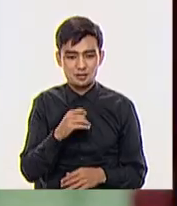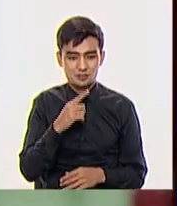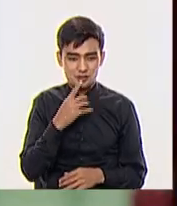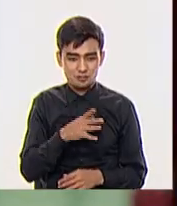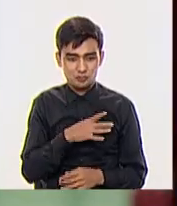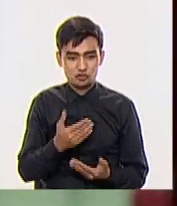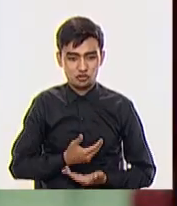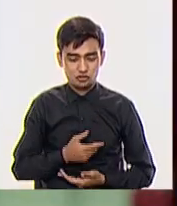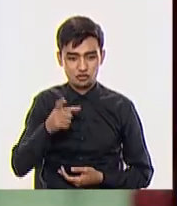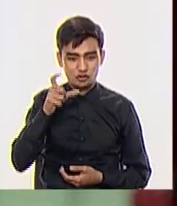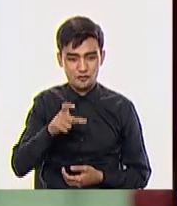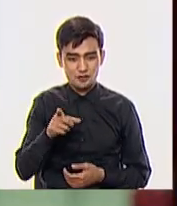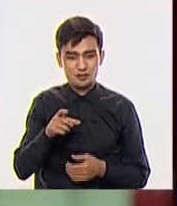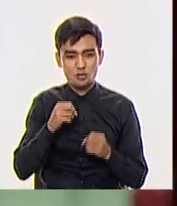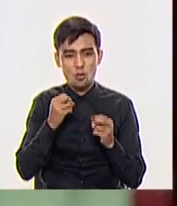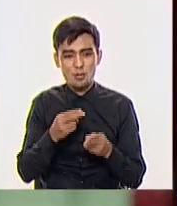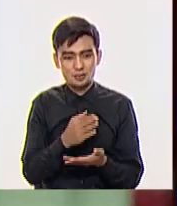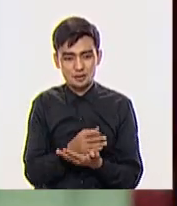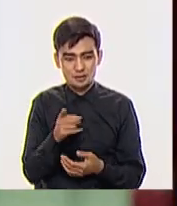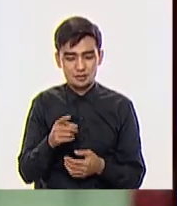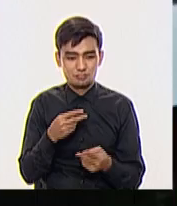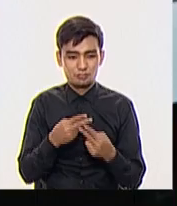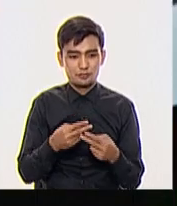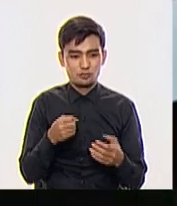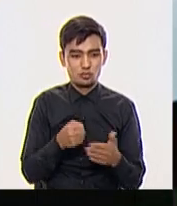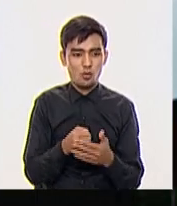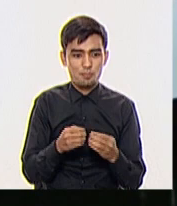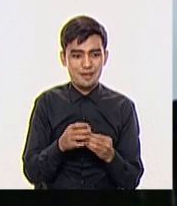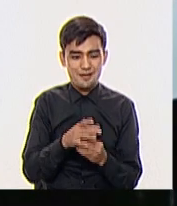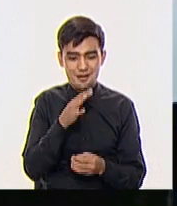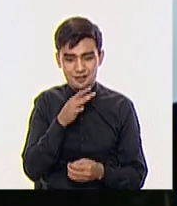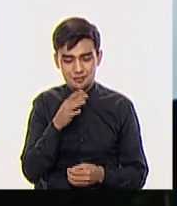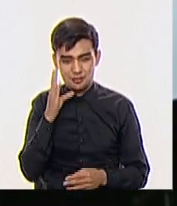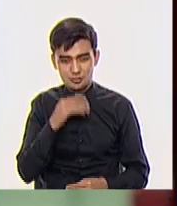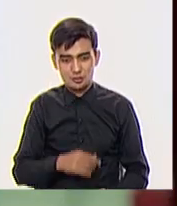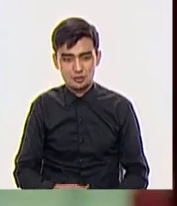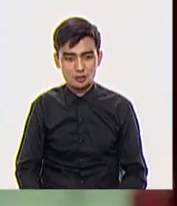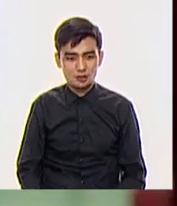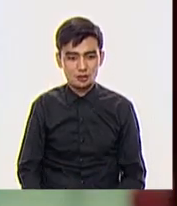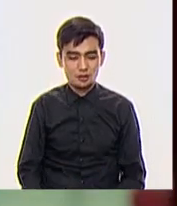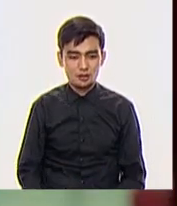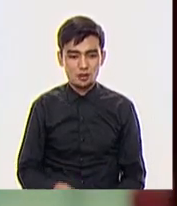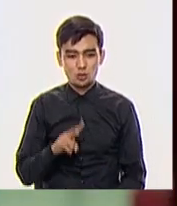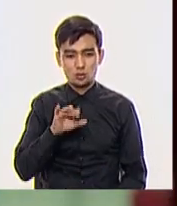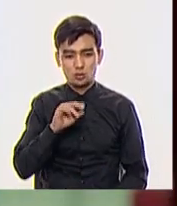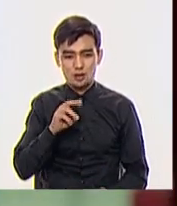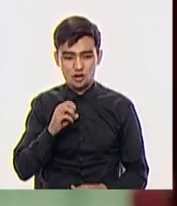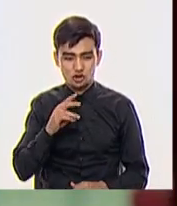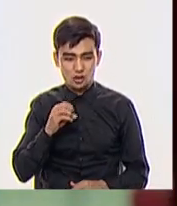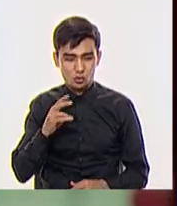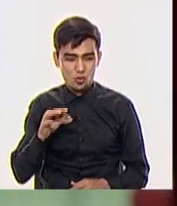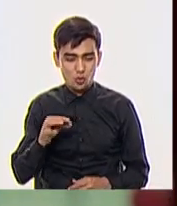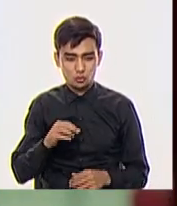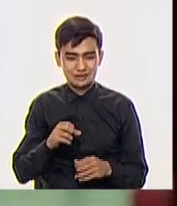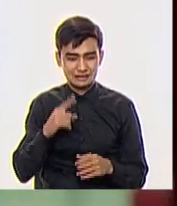что жизнь Протасевича в опасности. Ему грозит до 15 лет лишения свободы. Лукашенко лично устроил